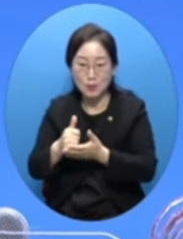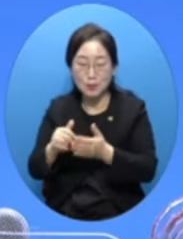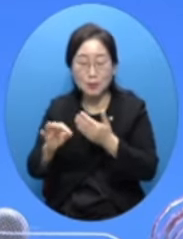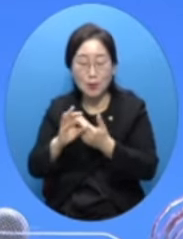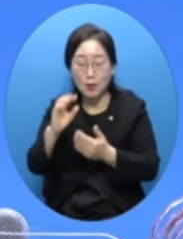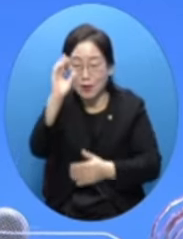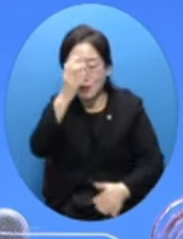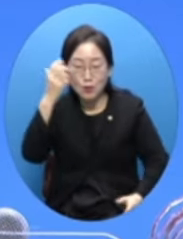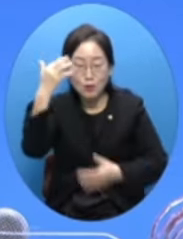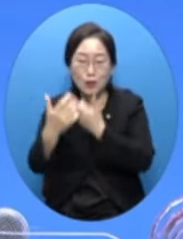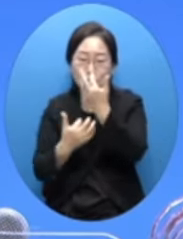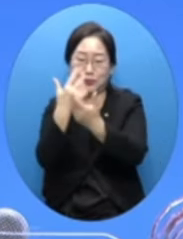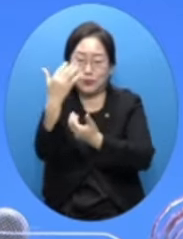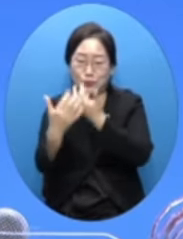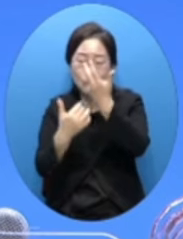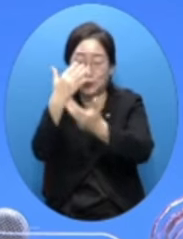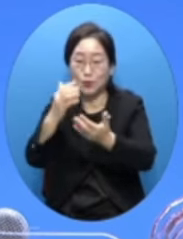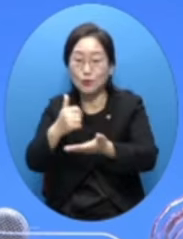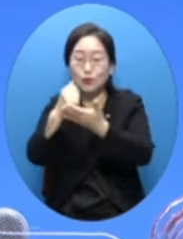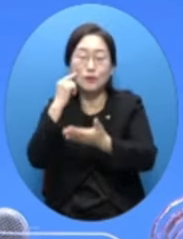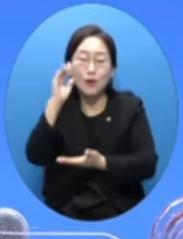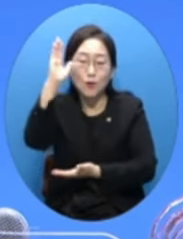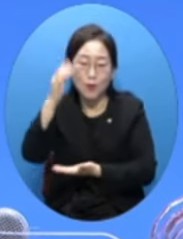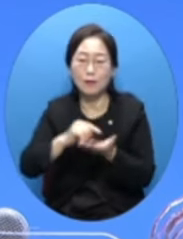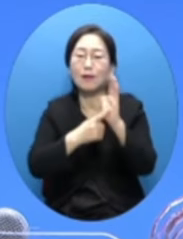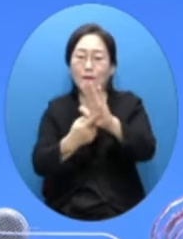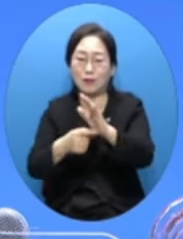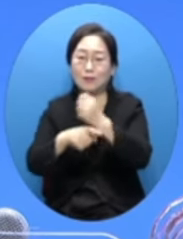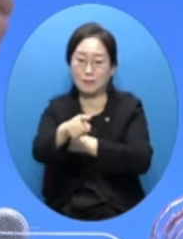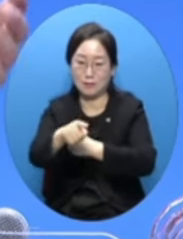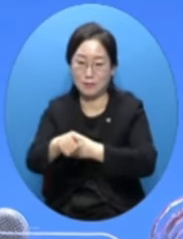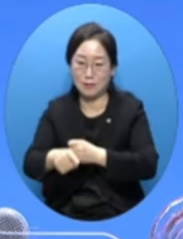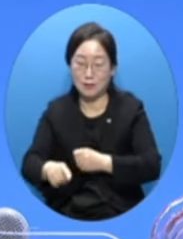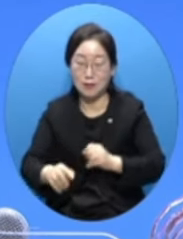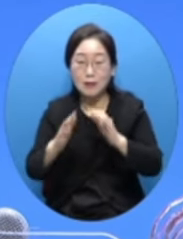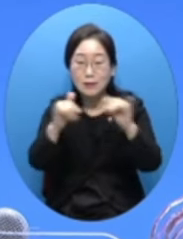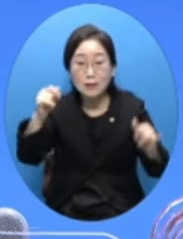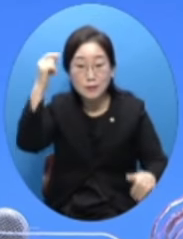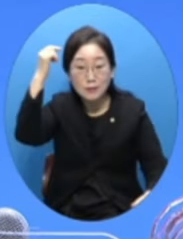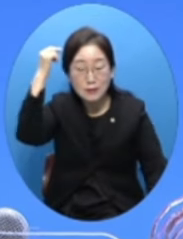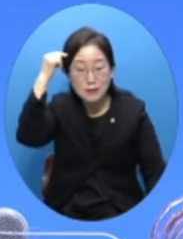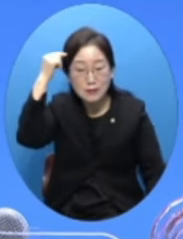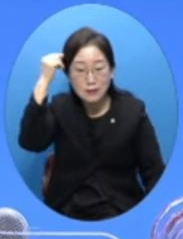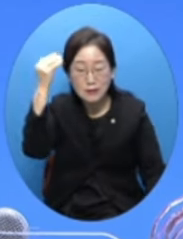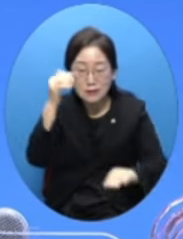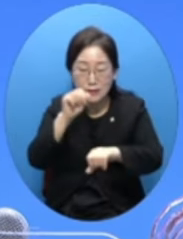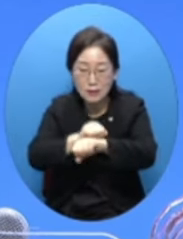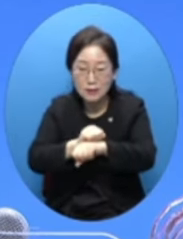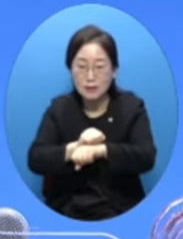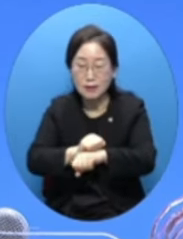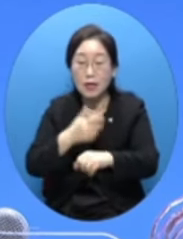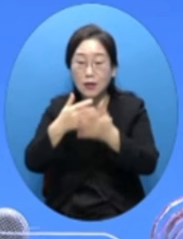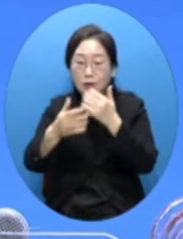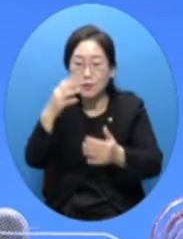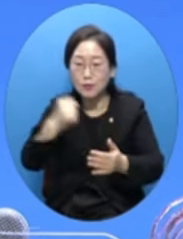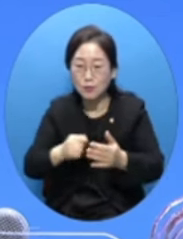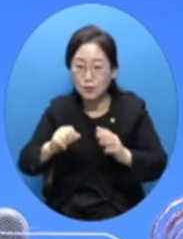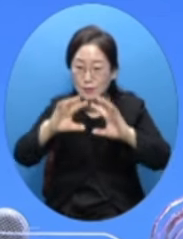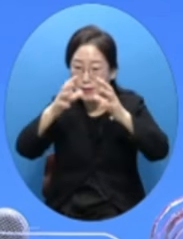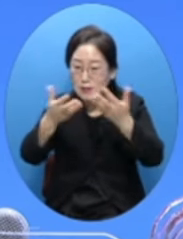타올라서 주님의 영광을 나타내게 되는 것입니다. 인간의 지식과 경험으로는 우리가 이 세상의 모든 문제를 해결할 수가